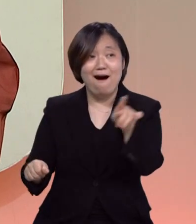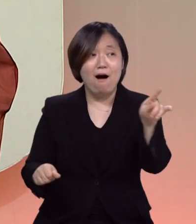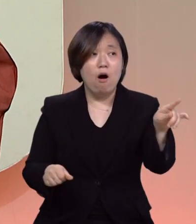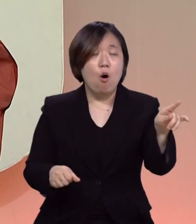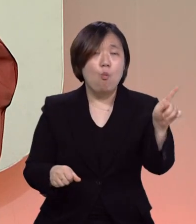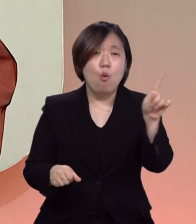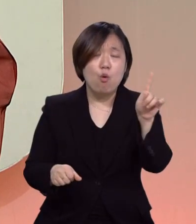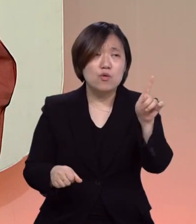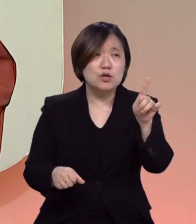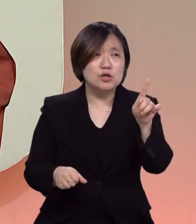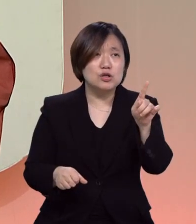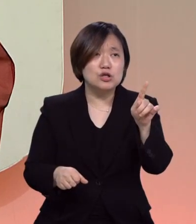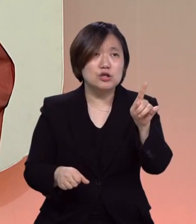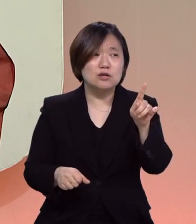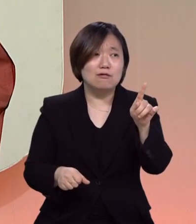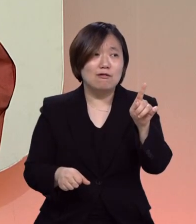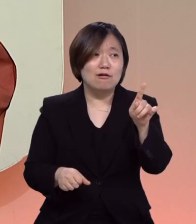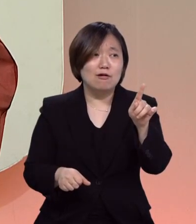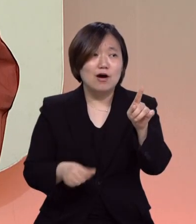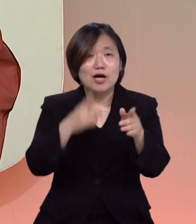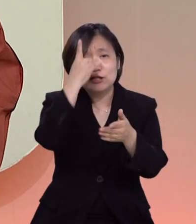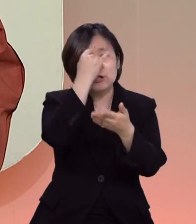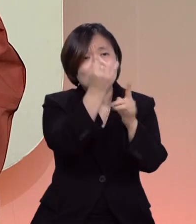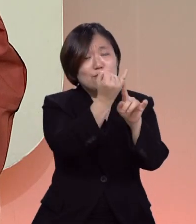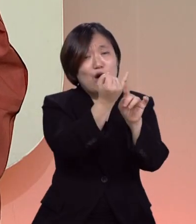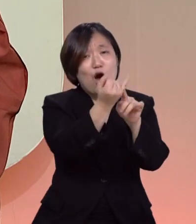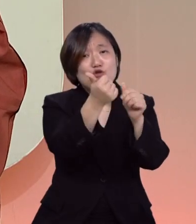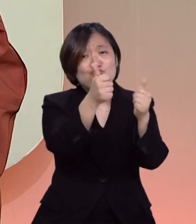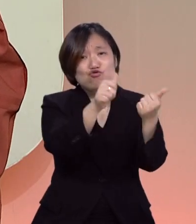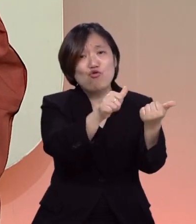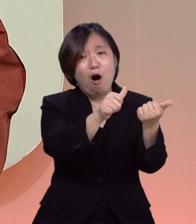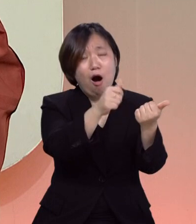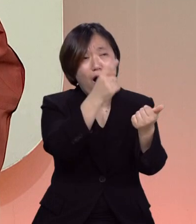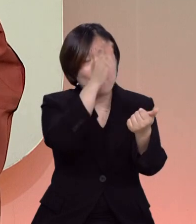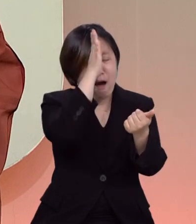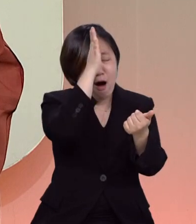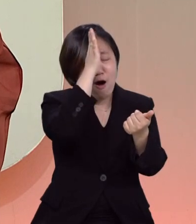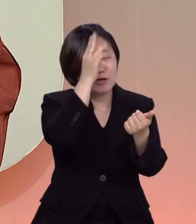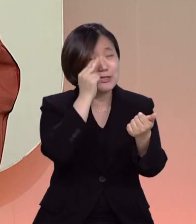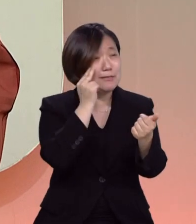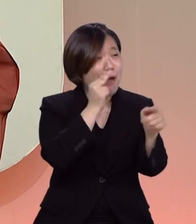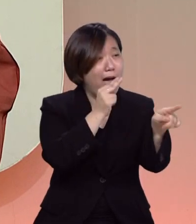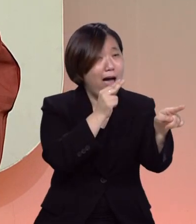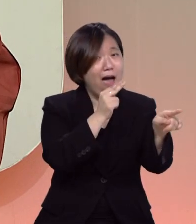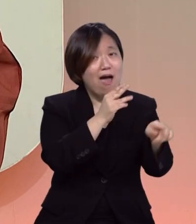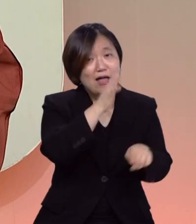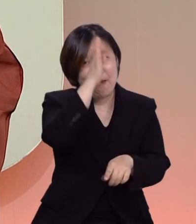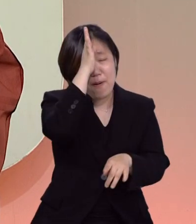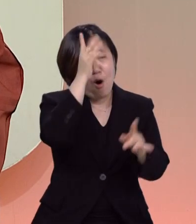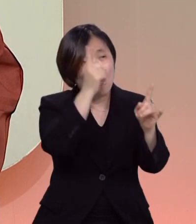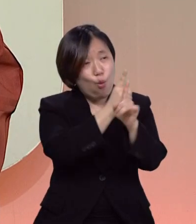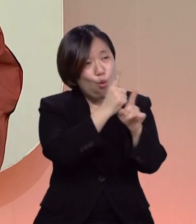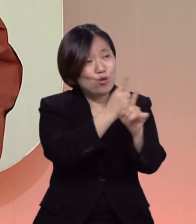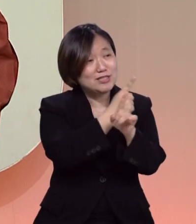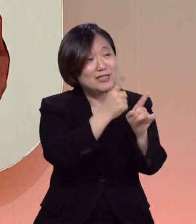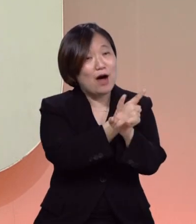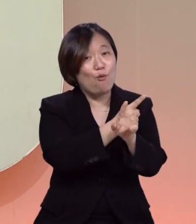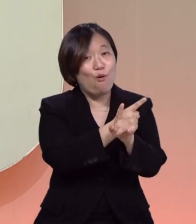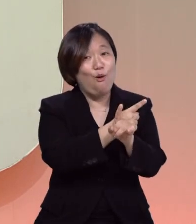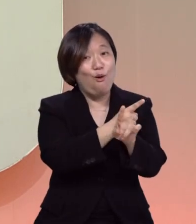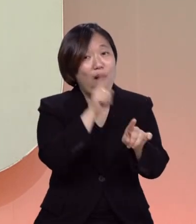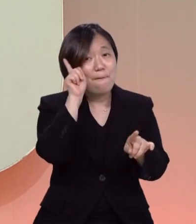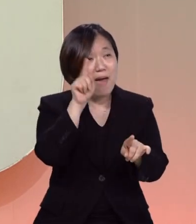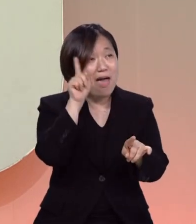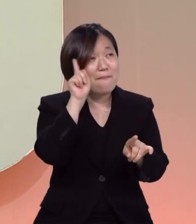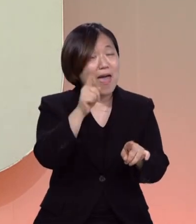스님이 지금 다 죽어가게 됐는데 그 병을 고친다고 지금 극락전에서 매일 3,000배를 한다더라 그